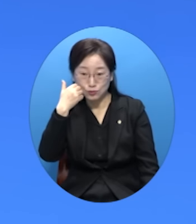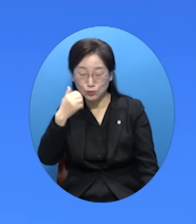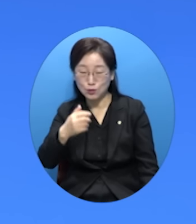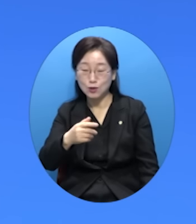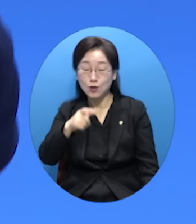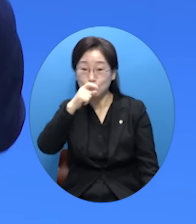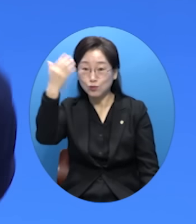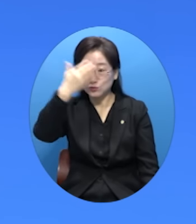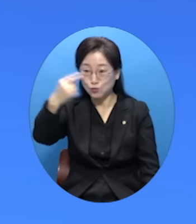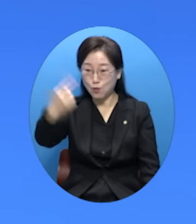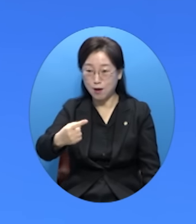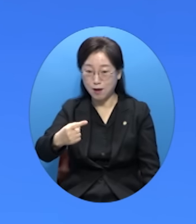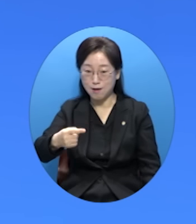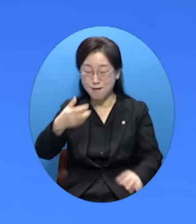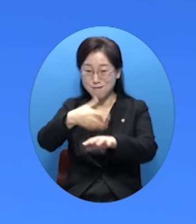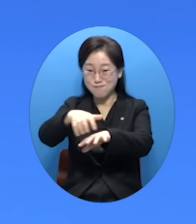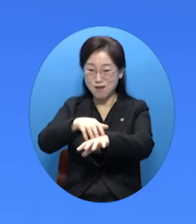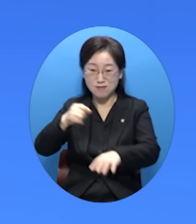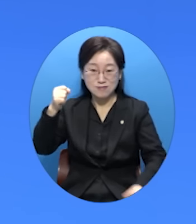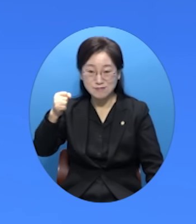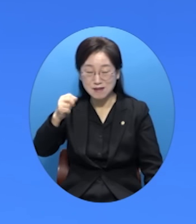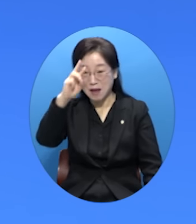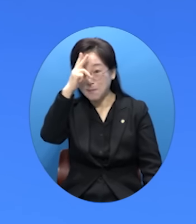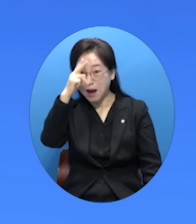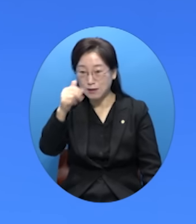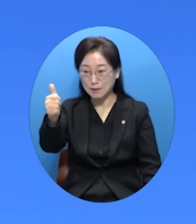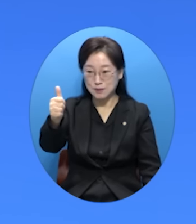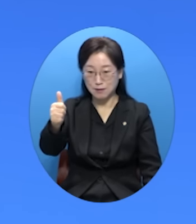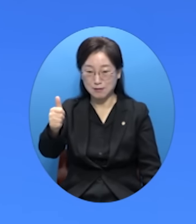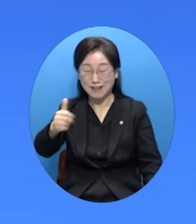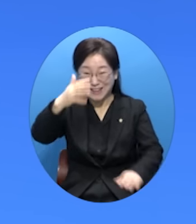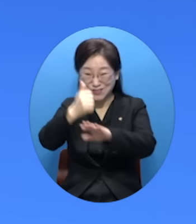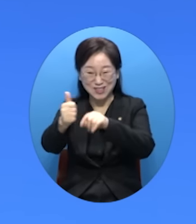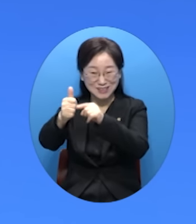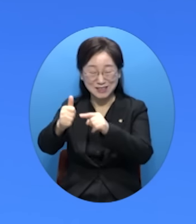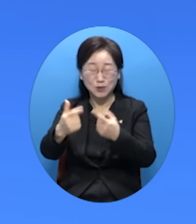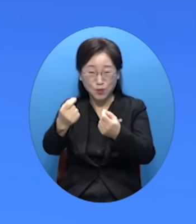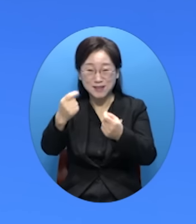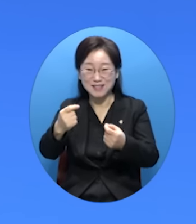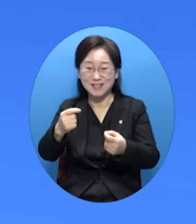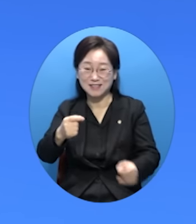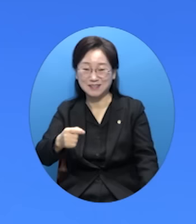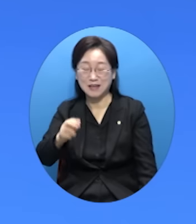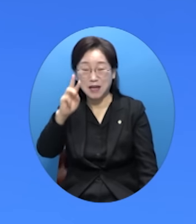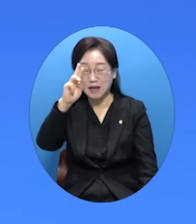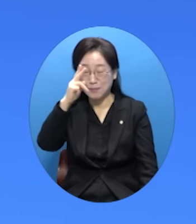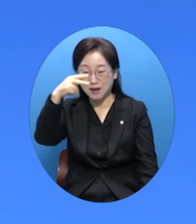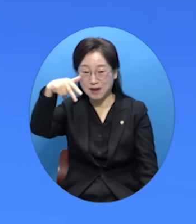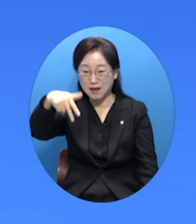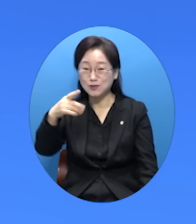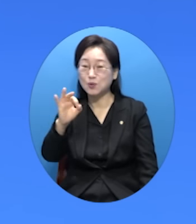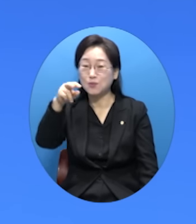올라온 주목 박씨가 나에게 또 목사님 됐습니다 여수박이라고 우리 박종수 목사님이